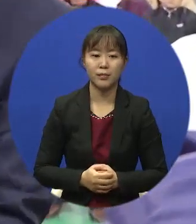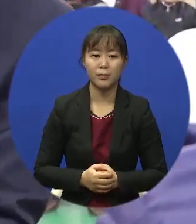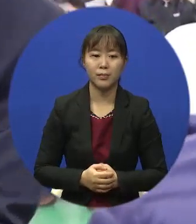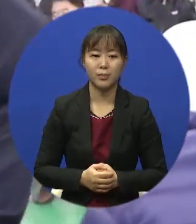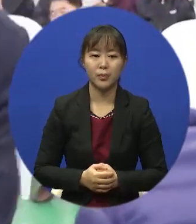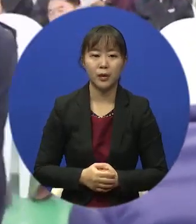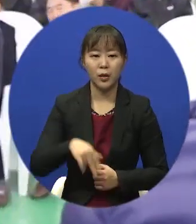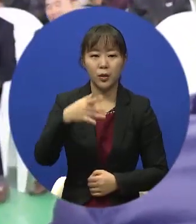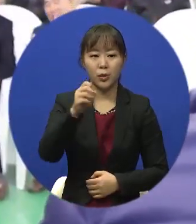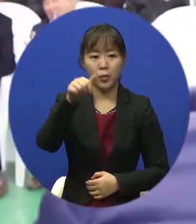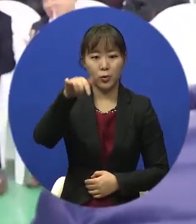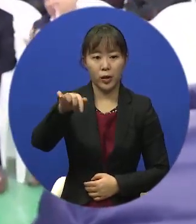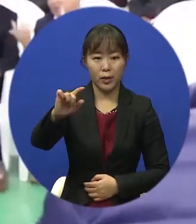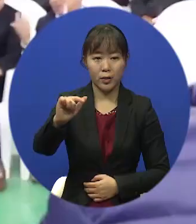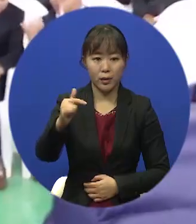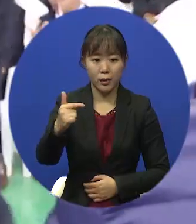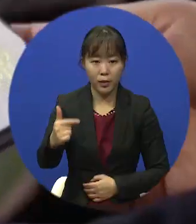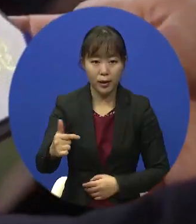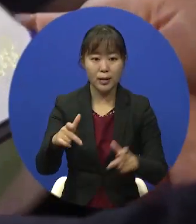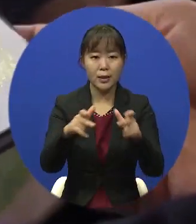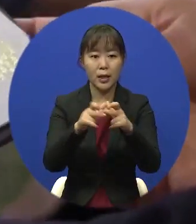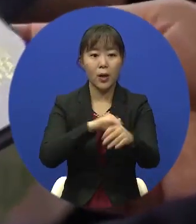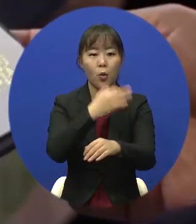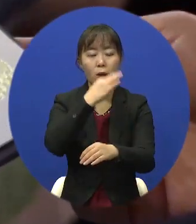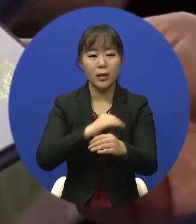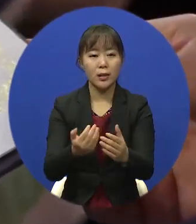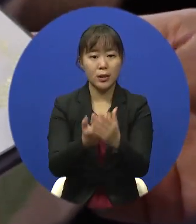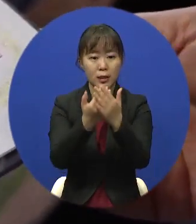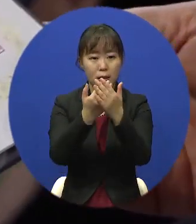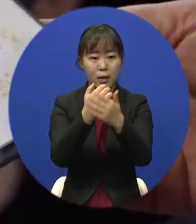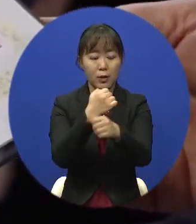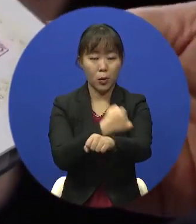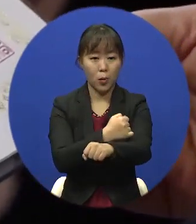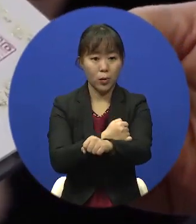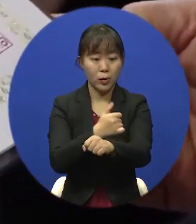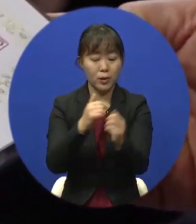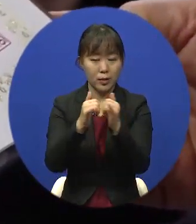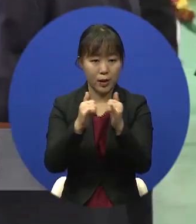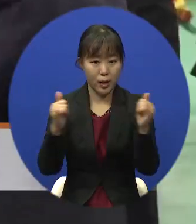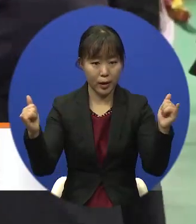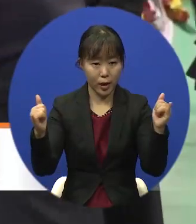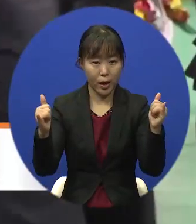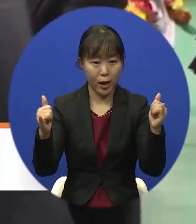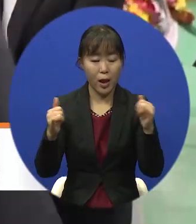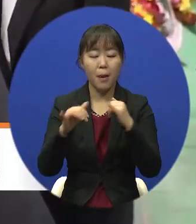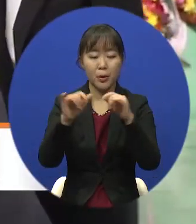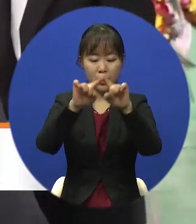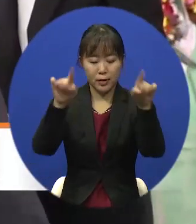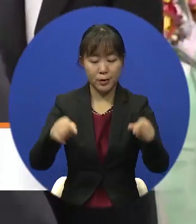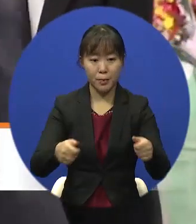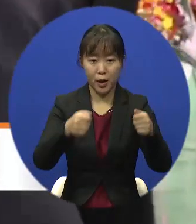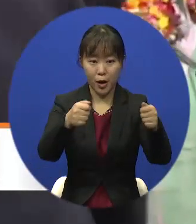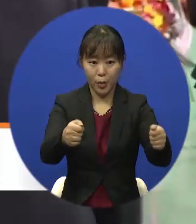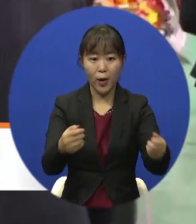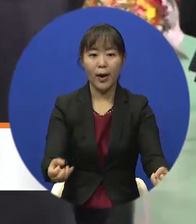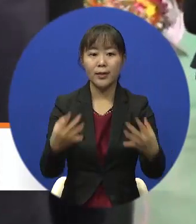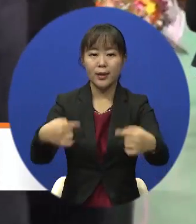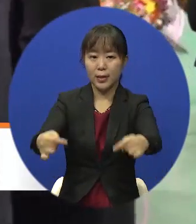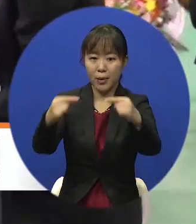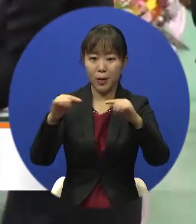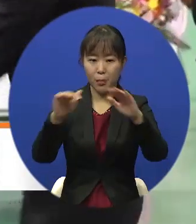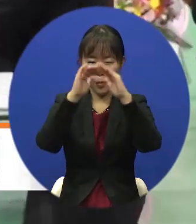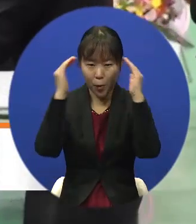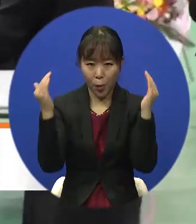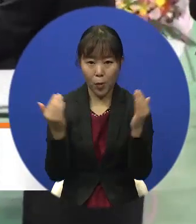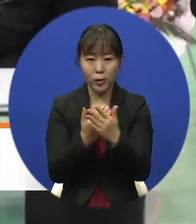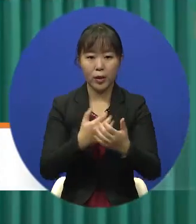송기근 고흥군수는 장애인 권익 증진에 기여한 공로자들에게 군수 표창장을 수여하고 행사에 참여하는